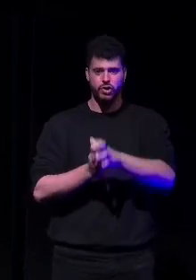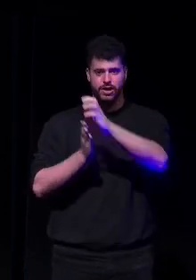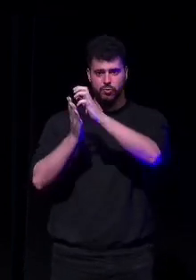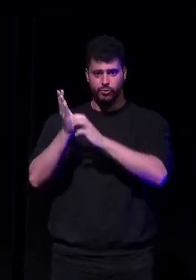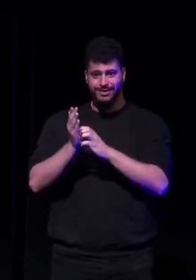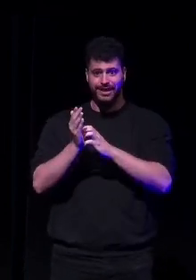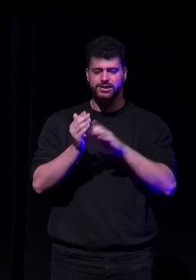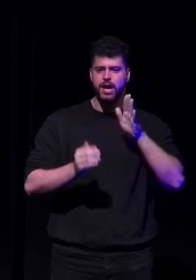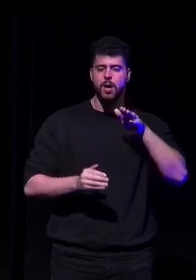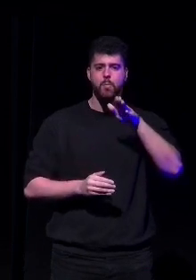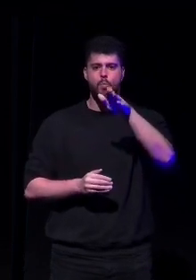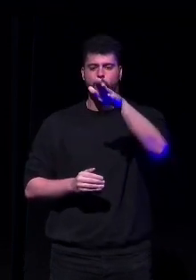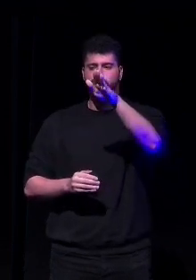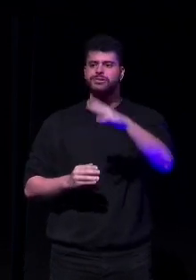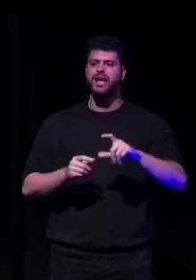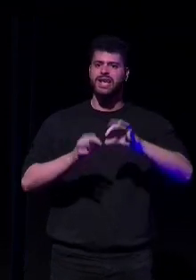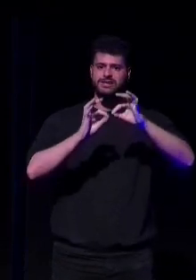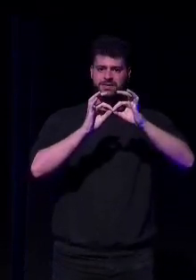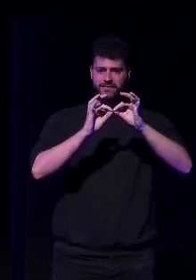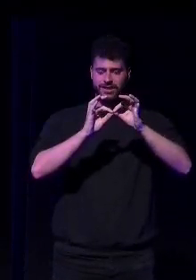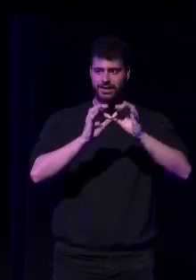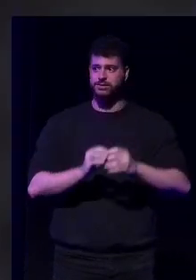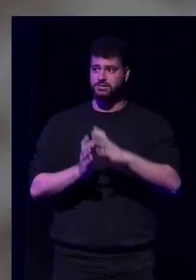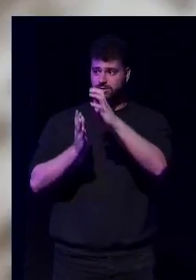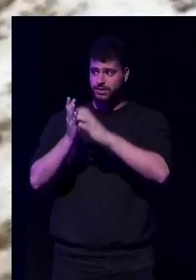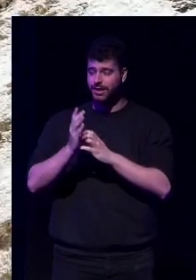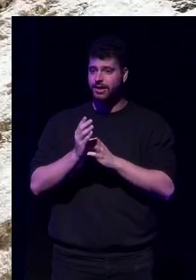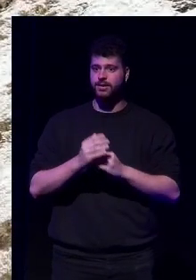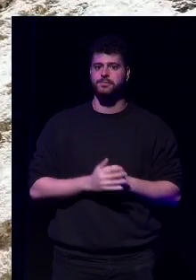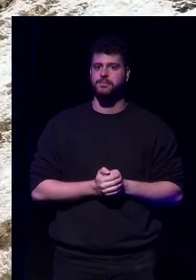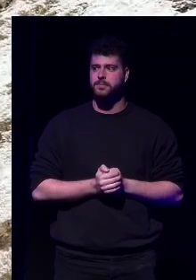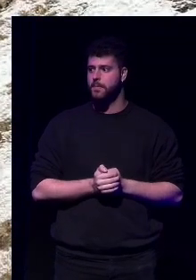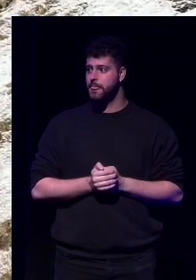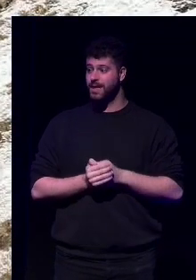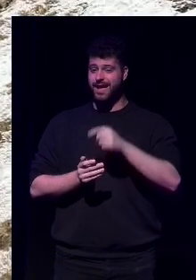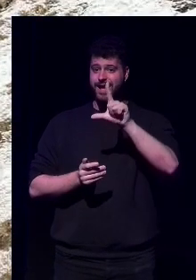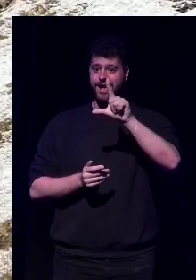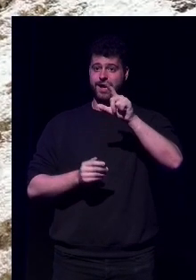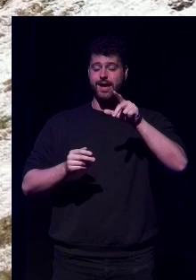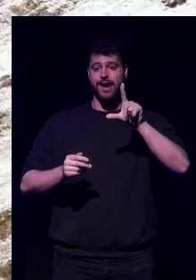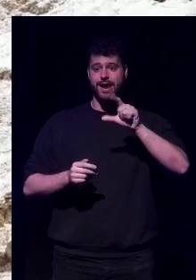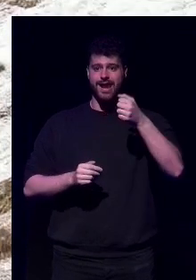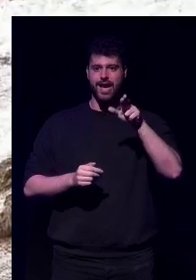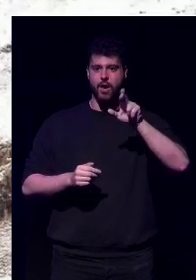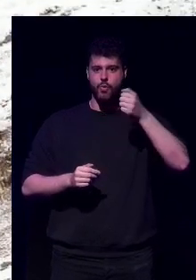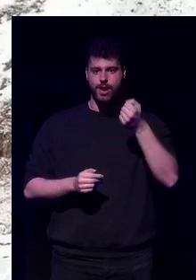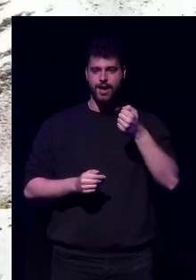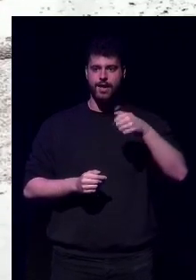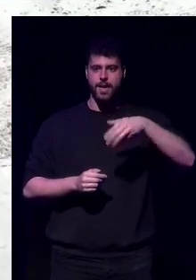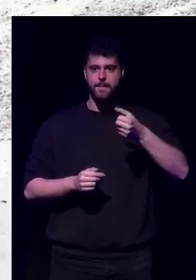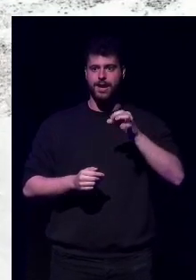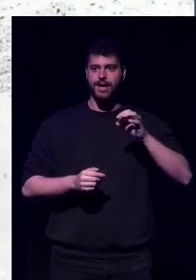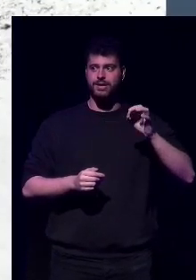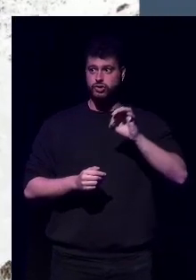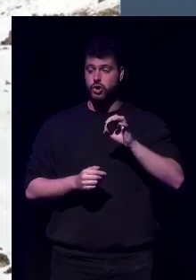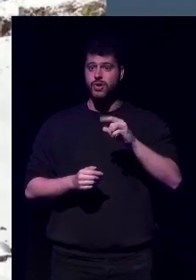Muntanyes Infinites, del monogràfic Escapades a la Neu, escrit per la periodista Laura Masó. La revista Descobrir, de